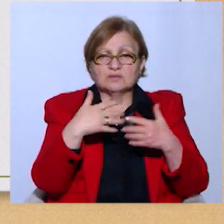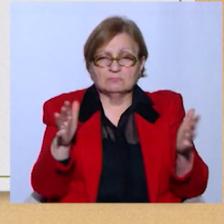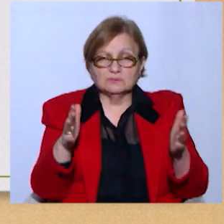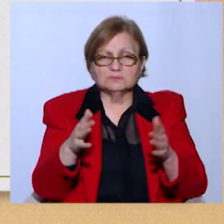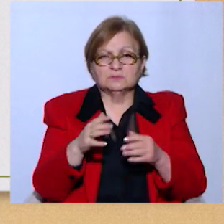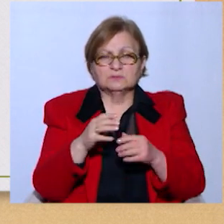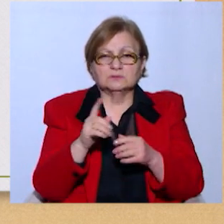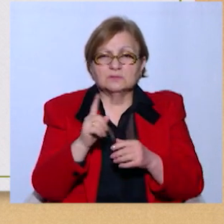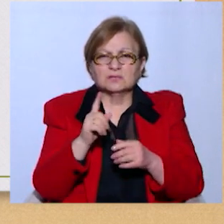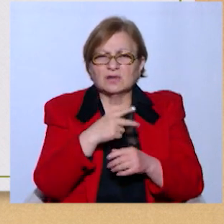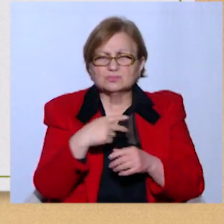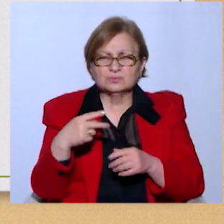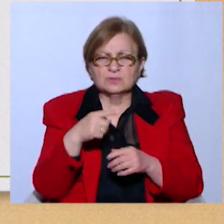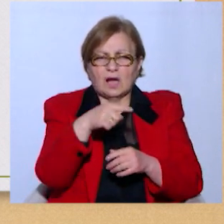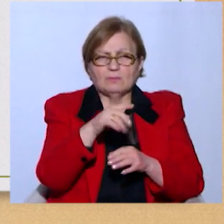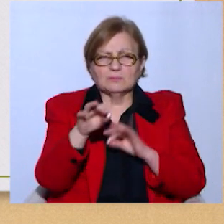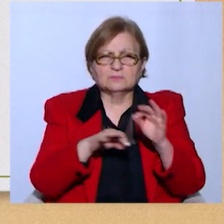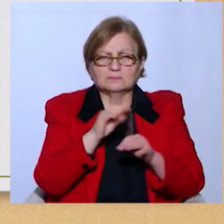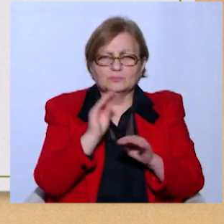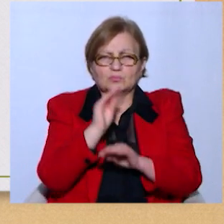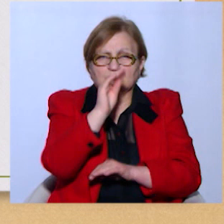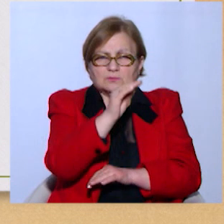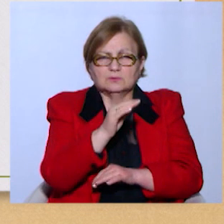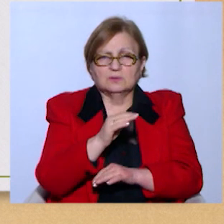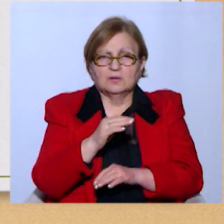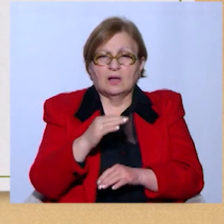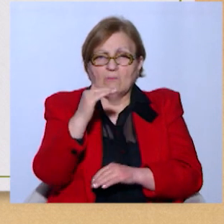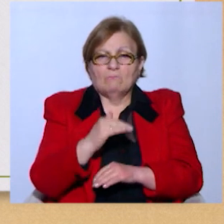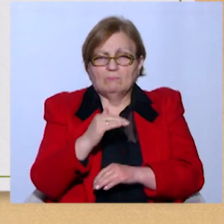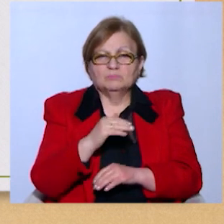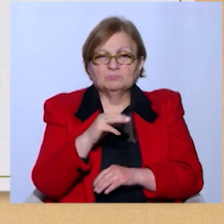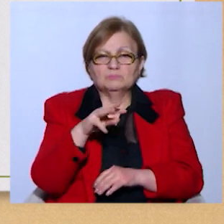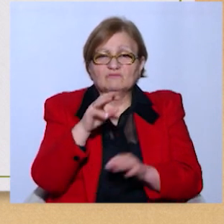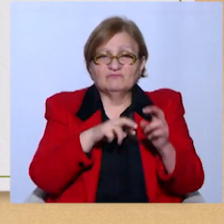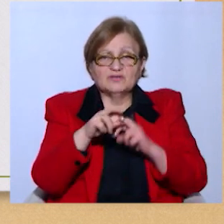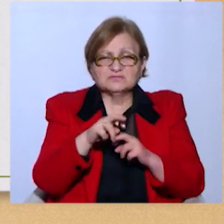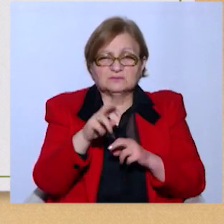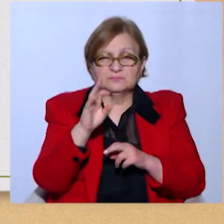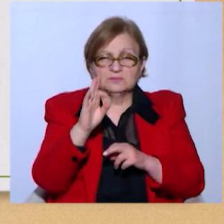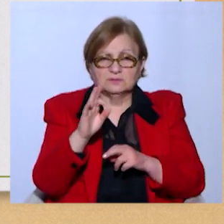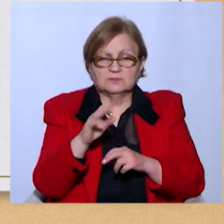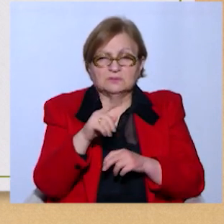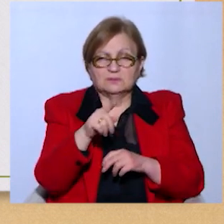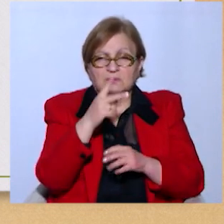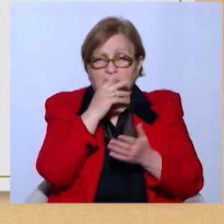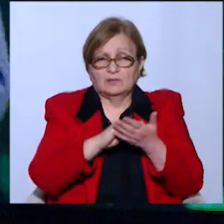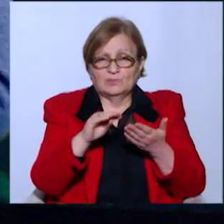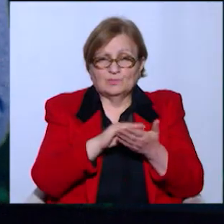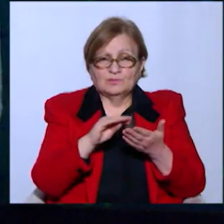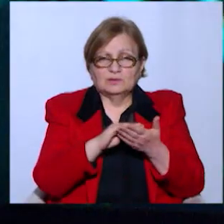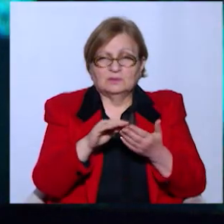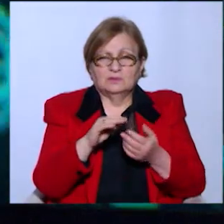ჯამზე, რას უდრის ამ გეომეტრიული პროგრესიის მნიშვნელი. მოკლედ ვეძებთ ქუს, რომ დავწეროთ S20-ისა და S10-ის